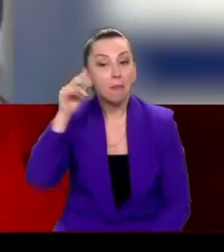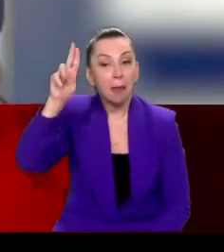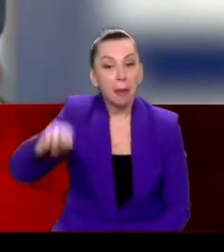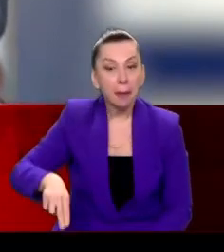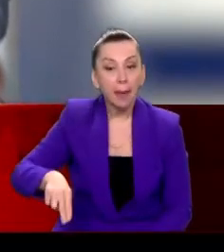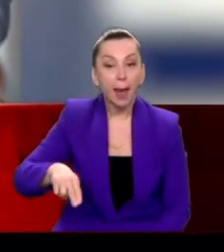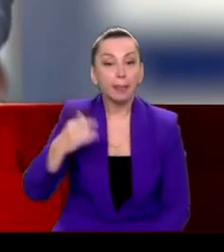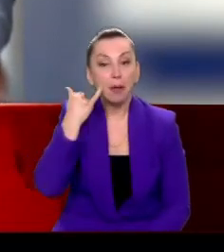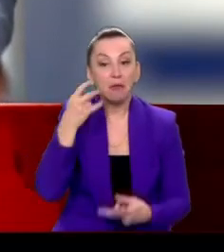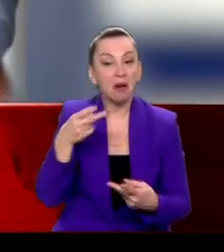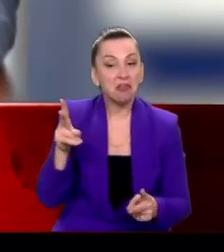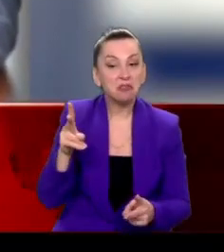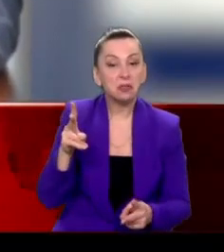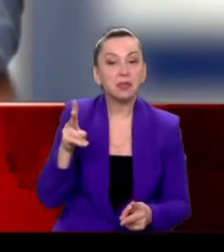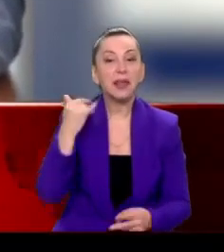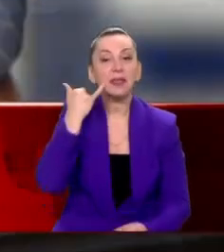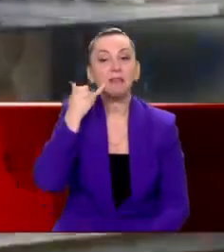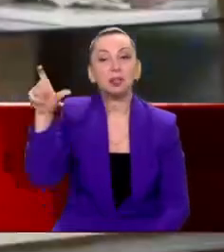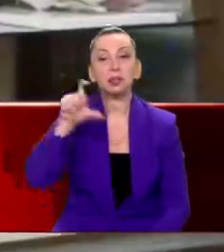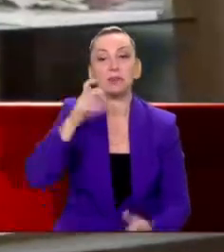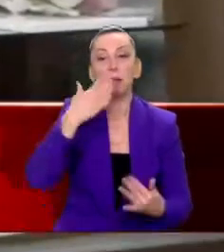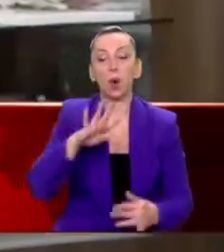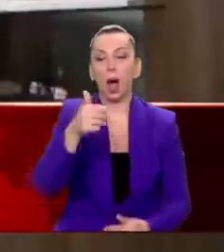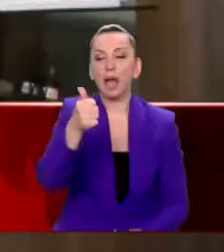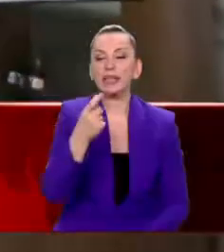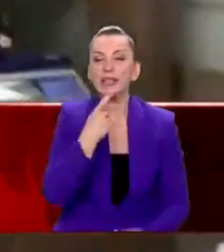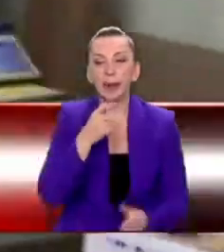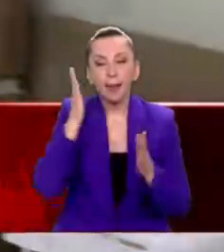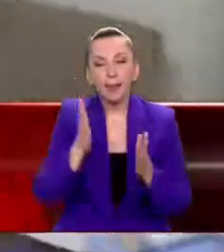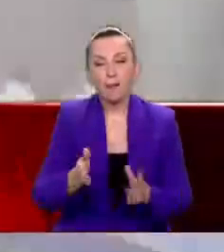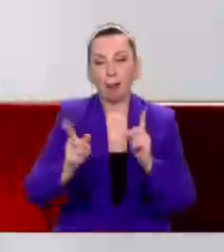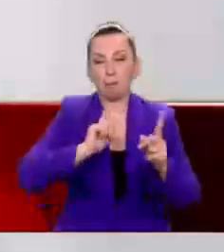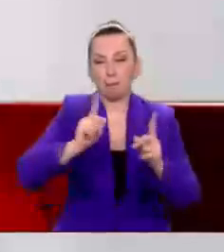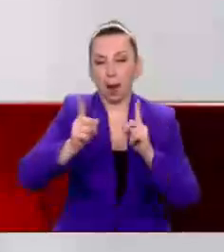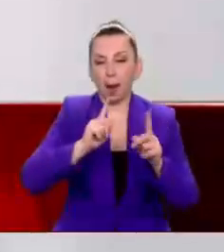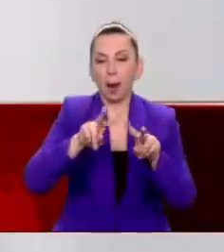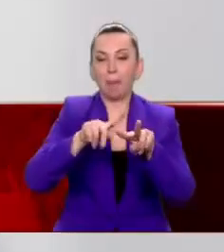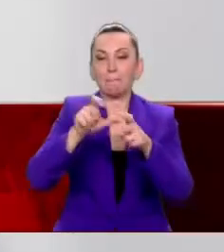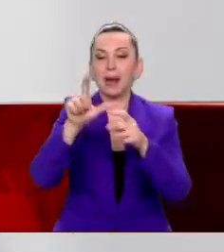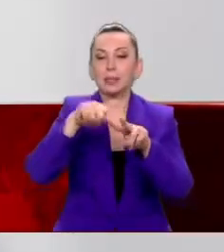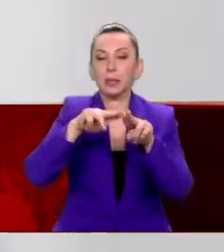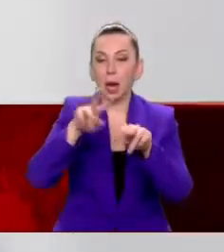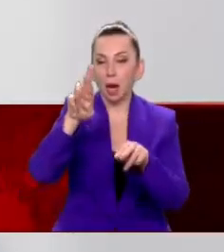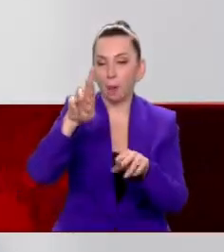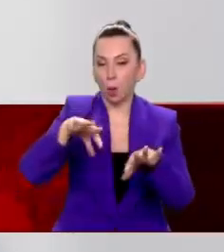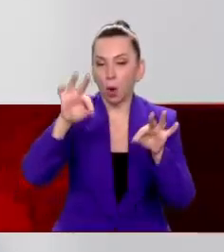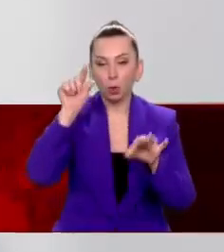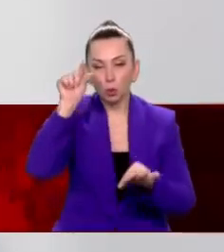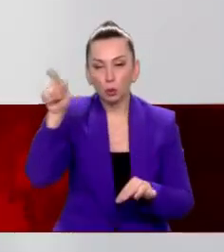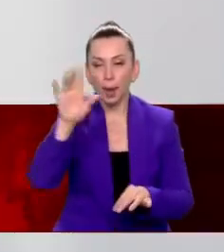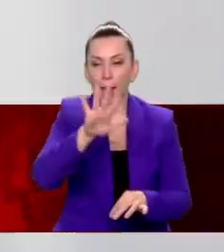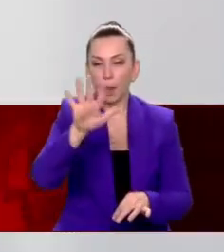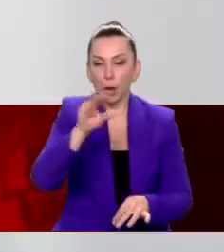mı Maalesef Yanıt yok 6 yıldır devam eden dava dosyasına Masak raporları da eklendi şüphelilerin yaklaşık